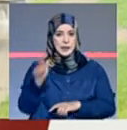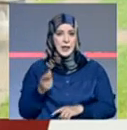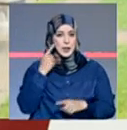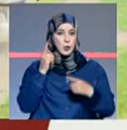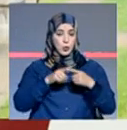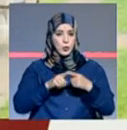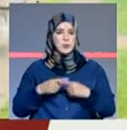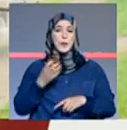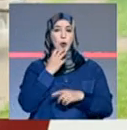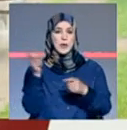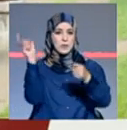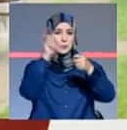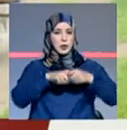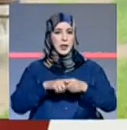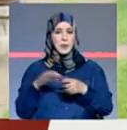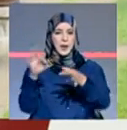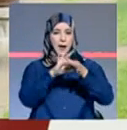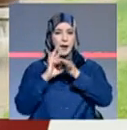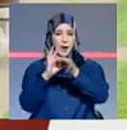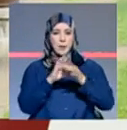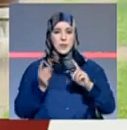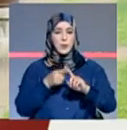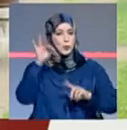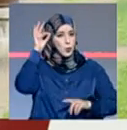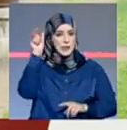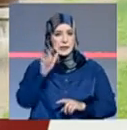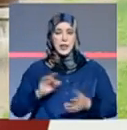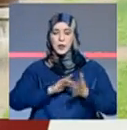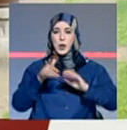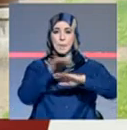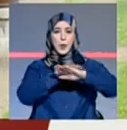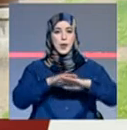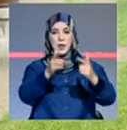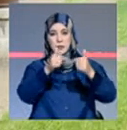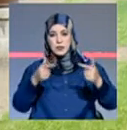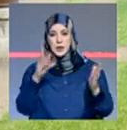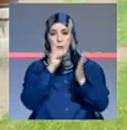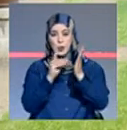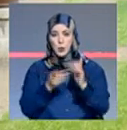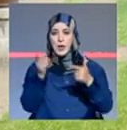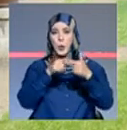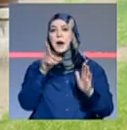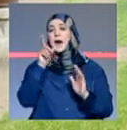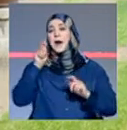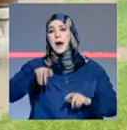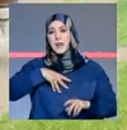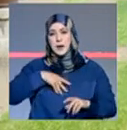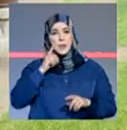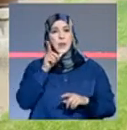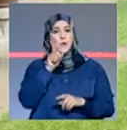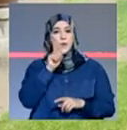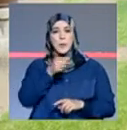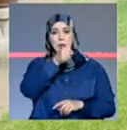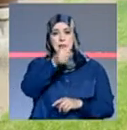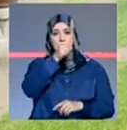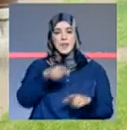لرغبة مشتركة في الارتقاء بالعلاقات الثنائية في كافة المجالات الدستورية والقضائية. نعيمة عبد الله،